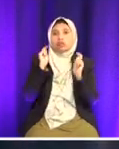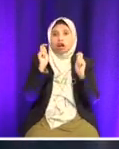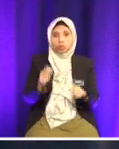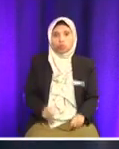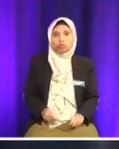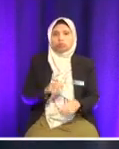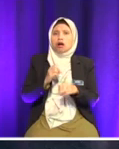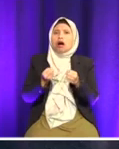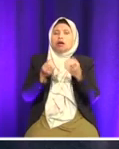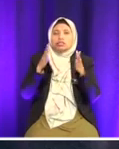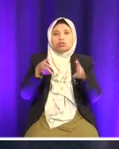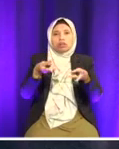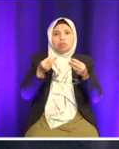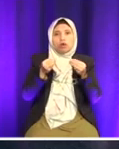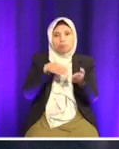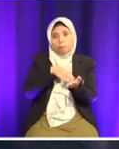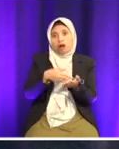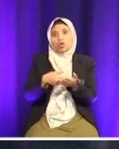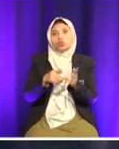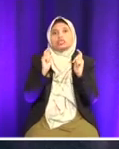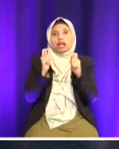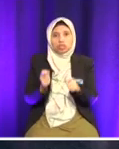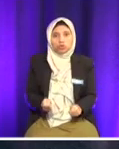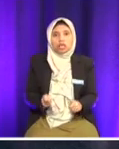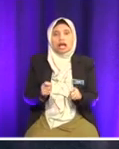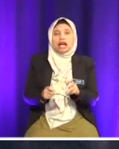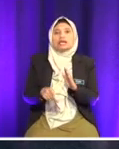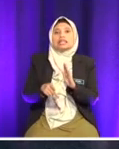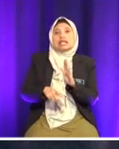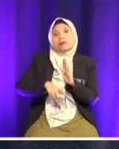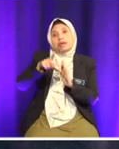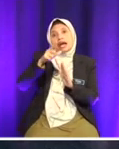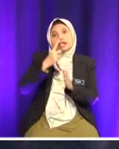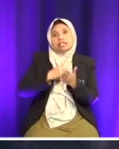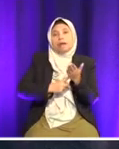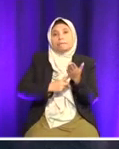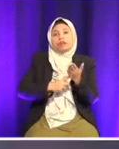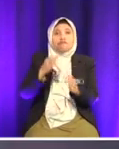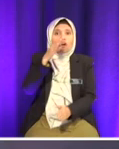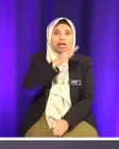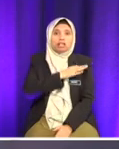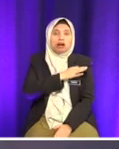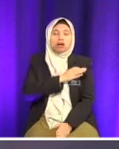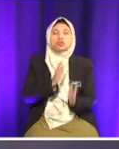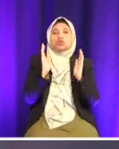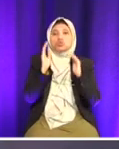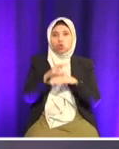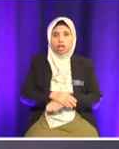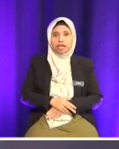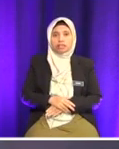Ustaz Tapi sebelum itu kita nak dengarkan juga Ustaz kelebihan kelebihannya Ustaz silakan Oke terima kasih